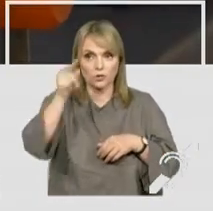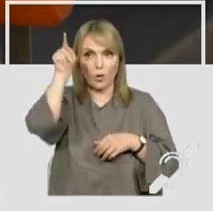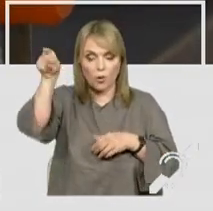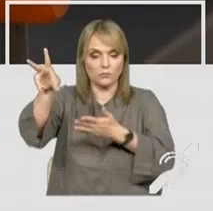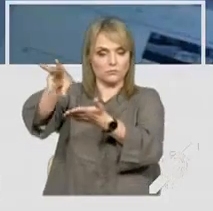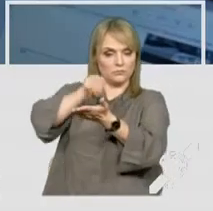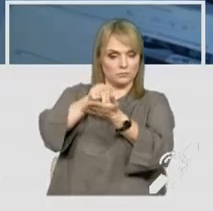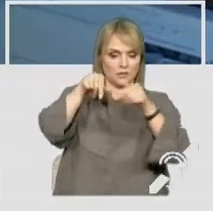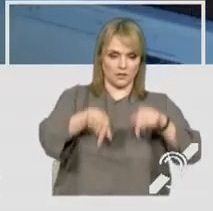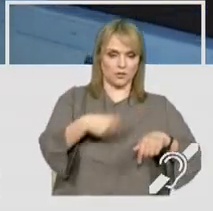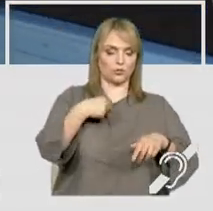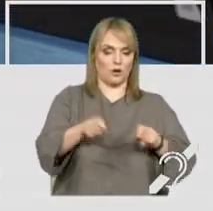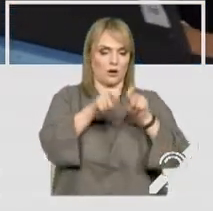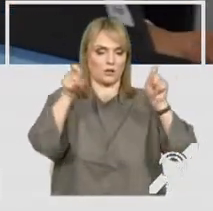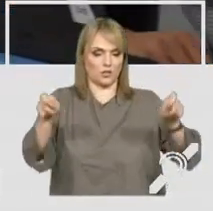noului an de studii